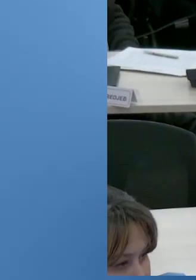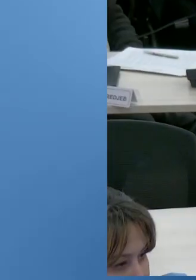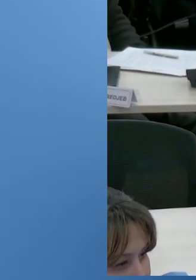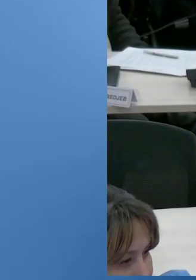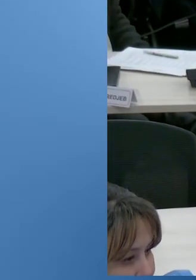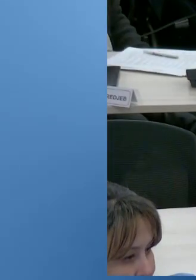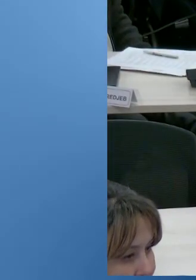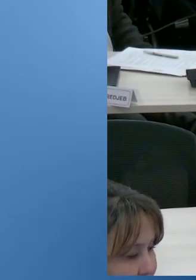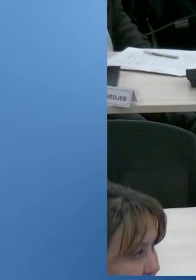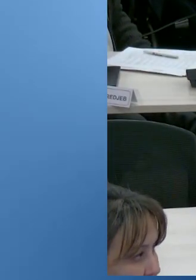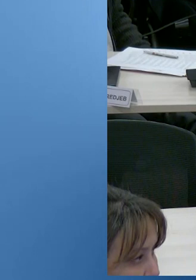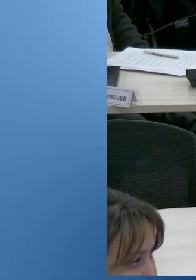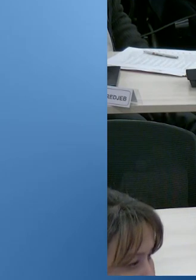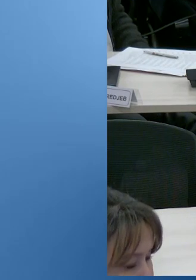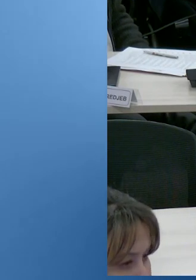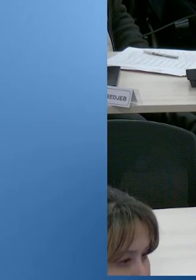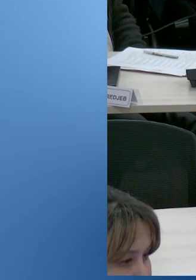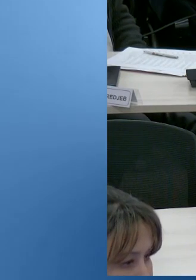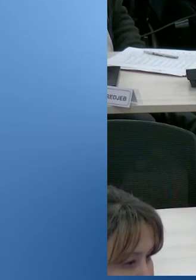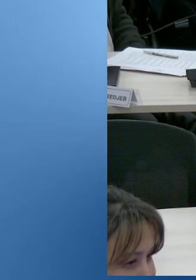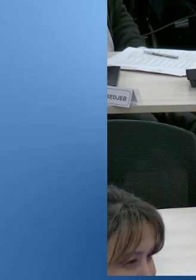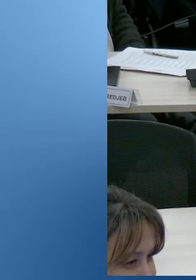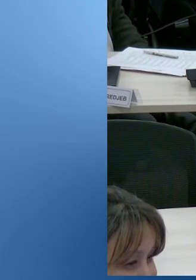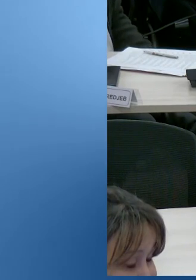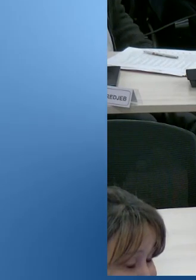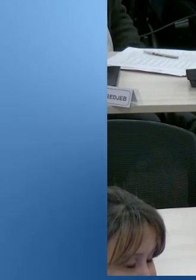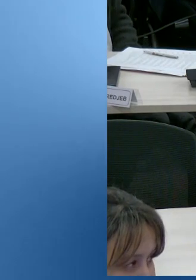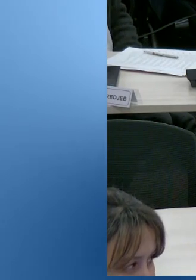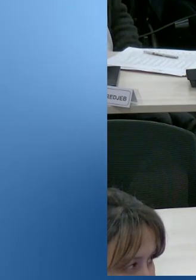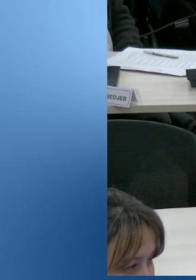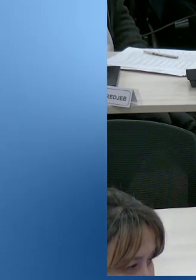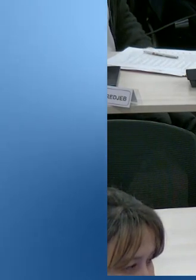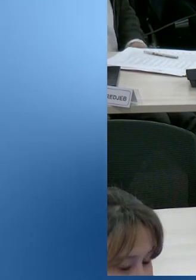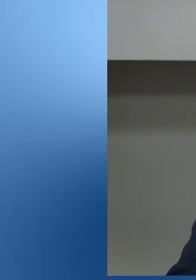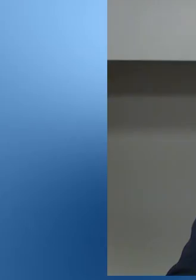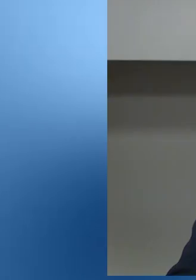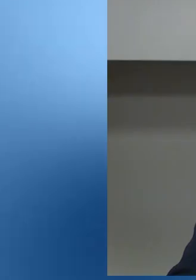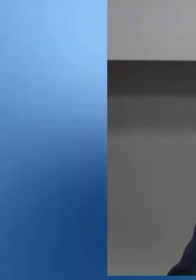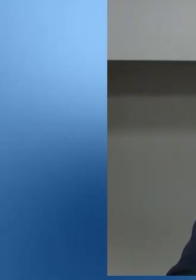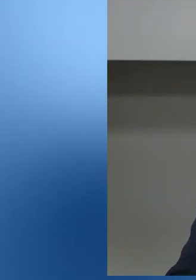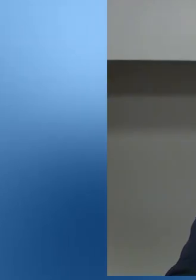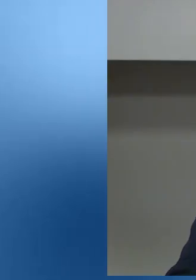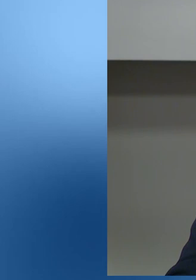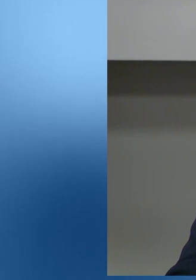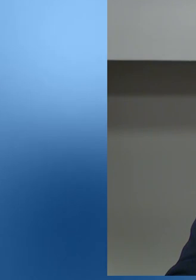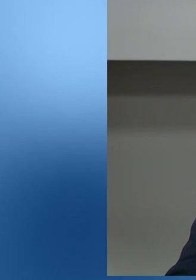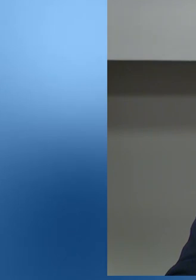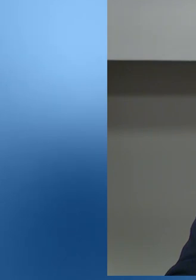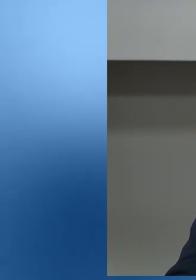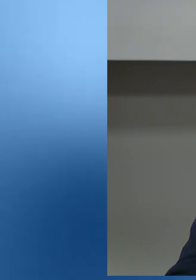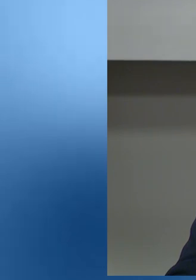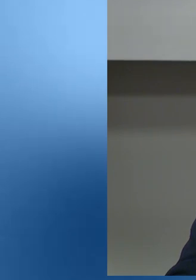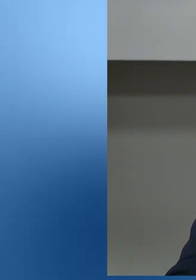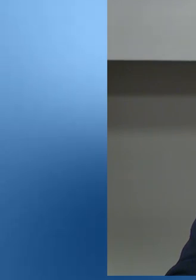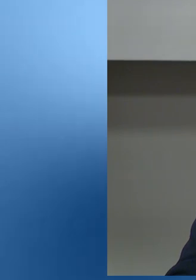c'est une c'est simplement une une intervention pour faire cette proposition on verra dans quelle mesure ça peut peut-être s'intégrer d'abord avec les